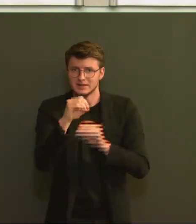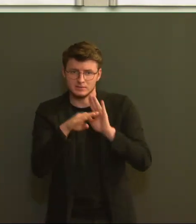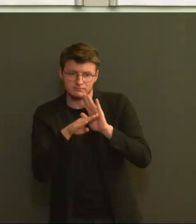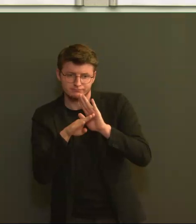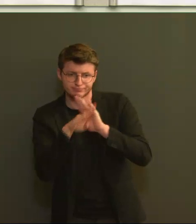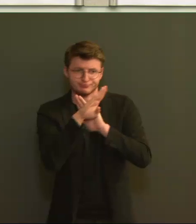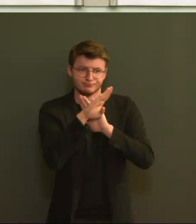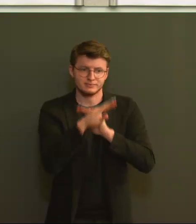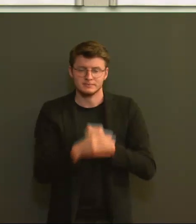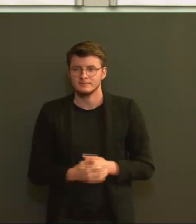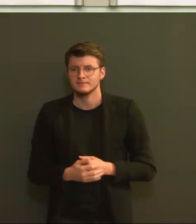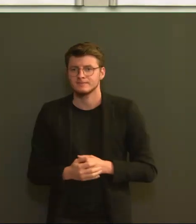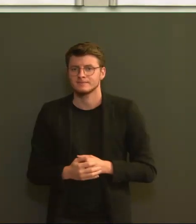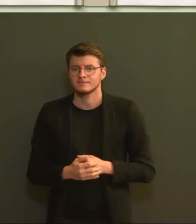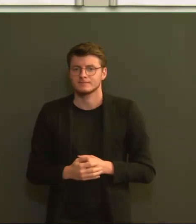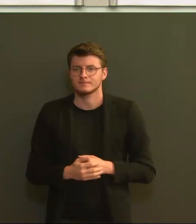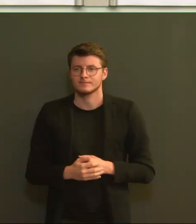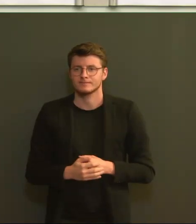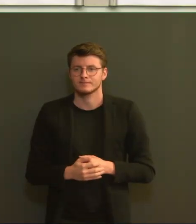gestegen.